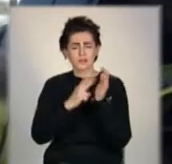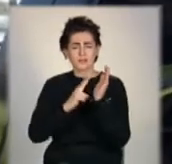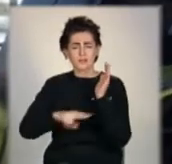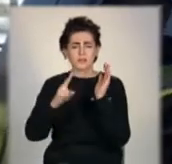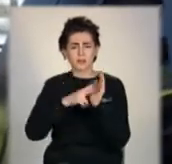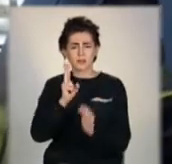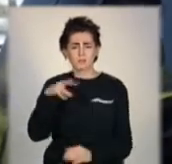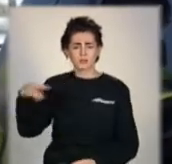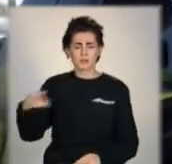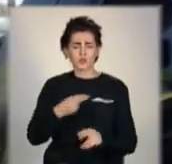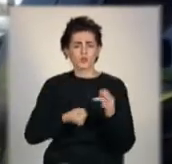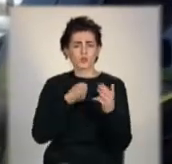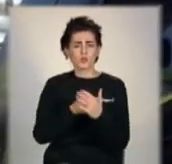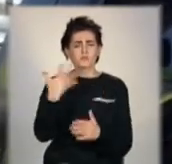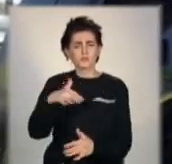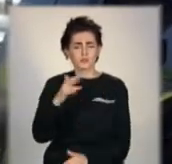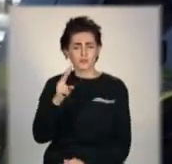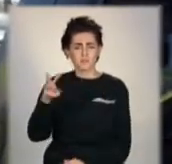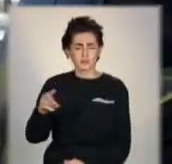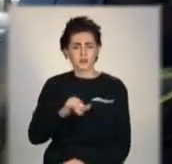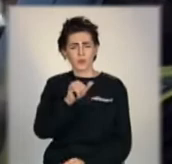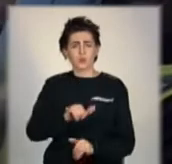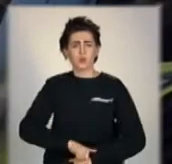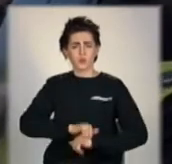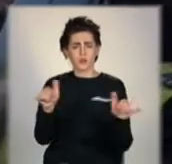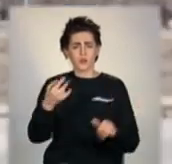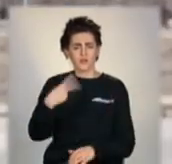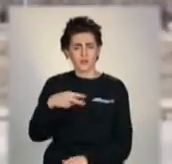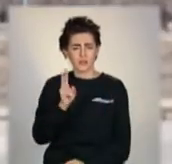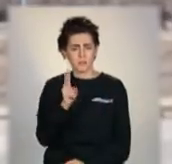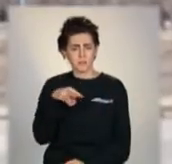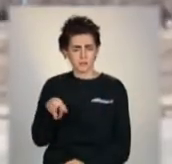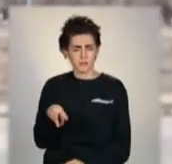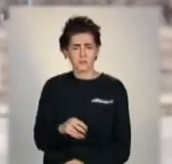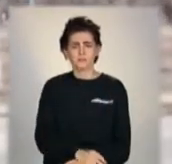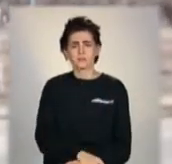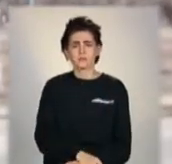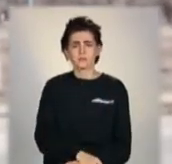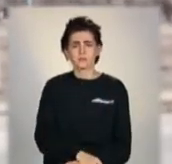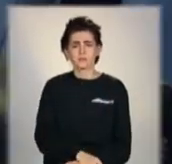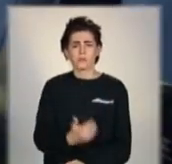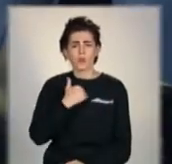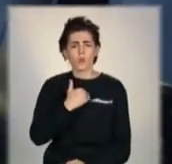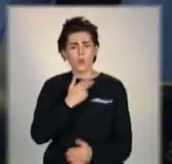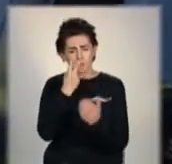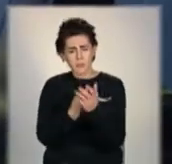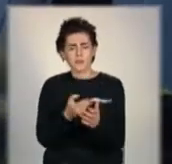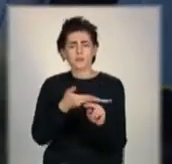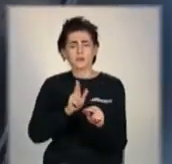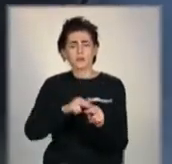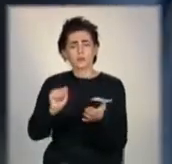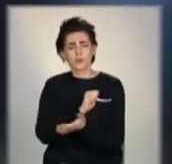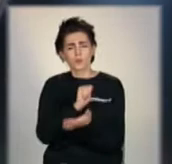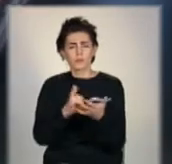пристановлено обмежені 50, тобі ж перевішували аж на 27 кілометрів. Бажаю я знайомитись, просто подивитись відео. Добре, добре,